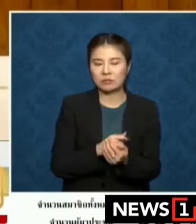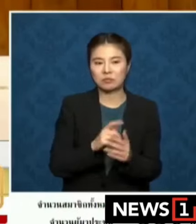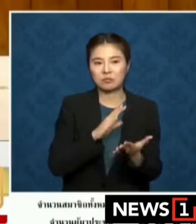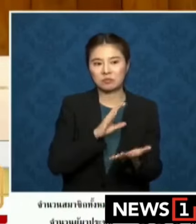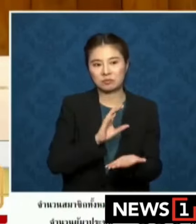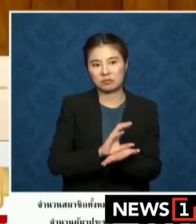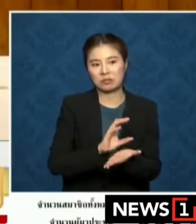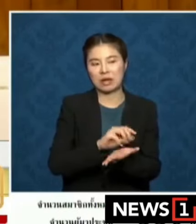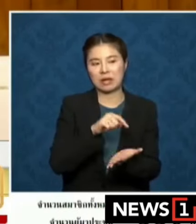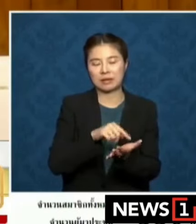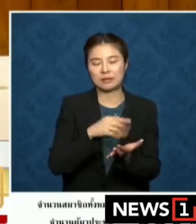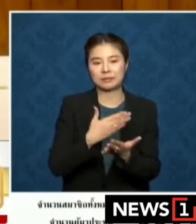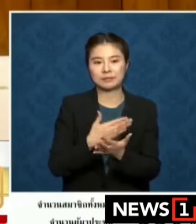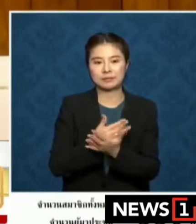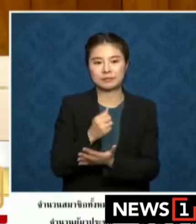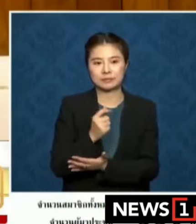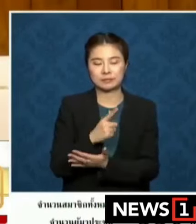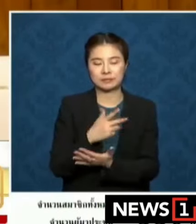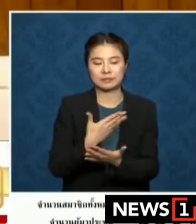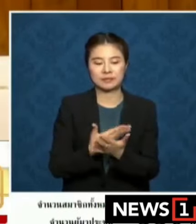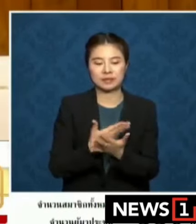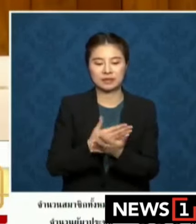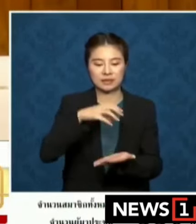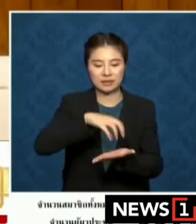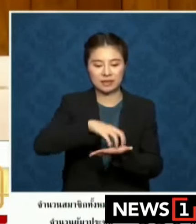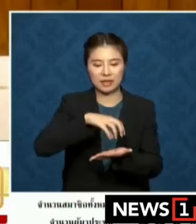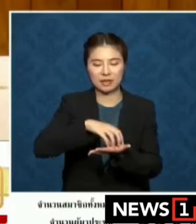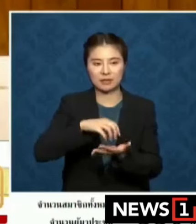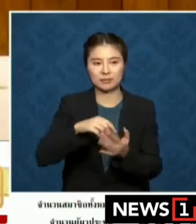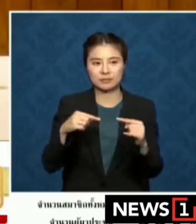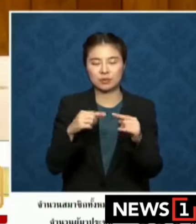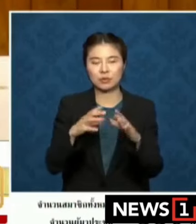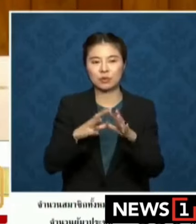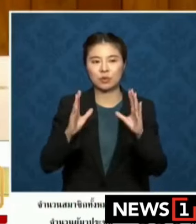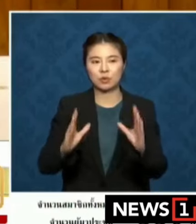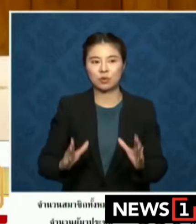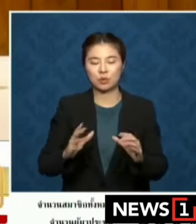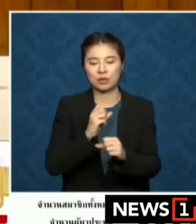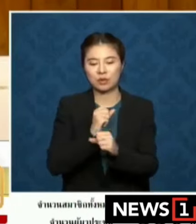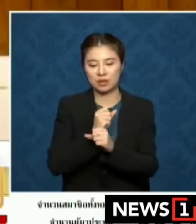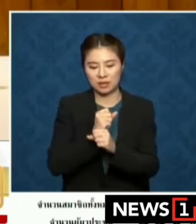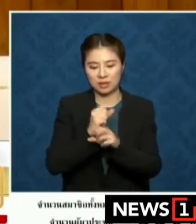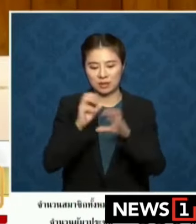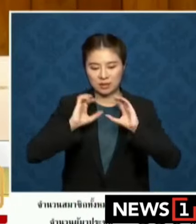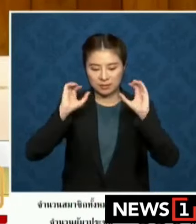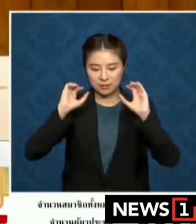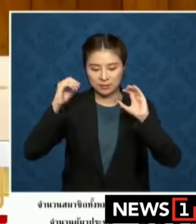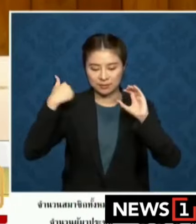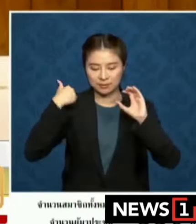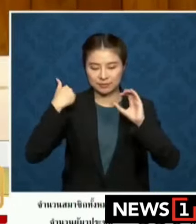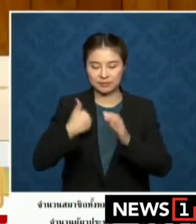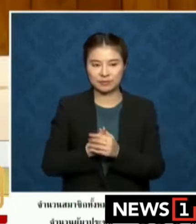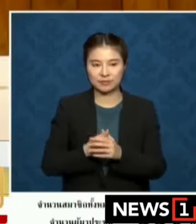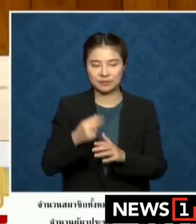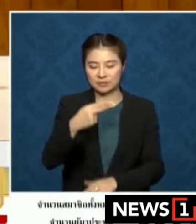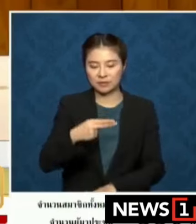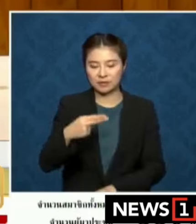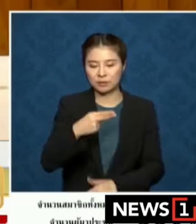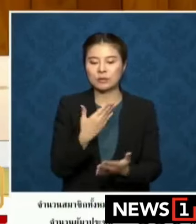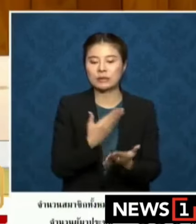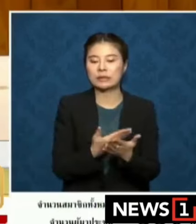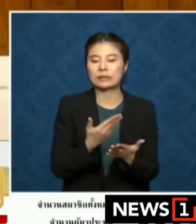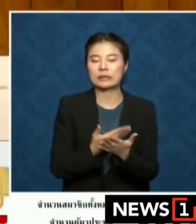เดิมเนี่ย6.06แสนล้านอันนี้ที่ประชุมเห็นชอบด้วยคะแนนเสียง 279ต่อ 158เสียงเห็นด้วยตามที่